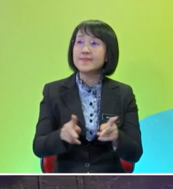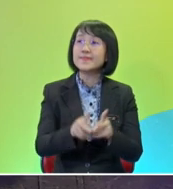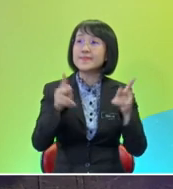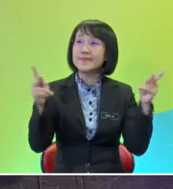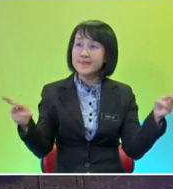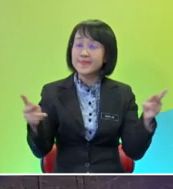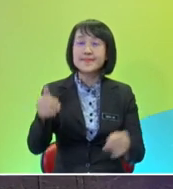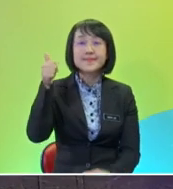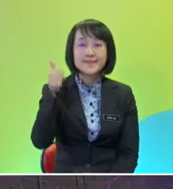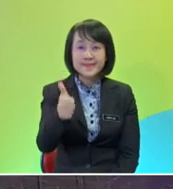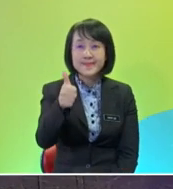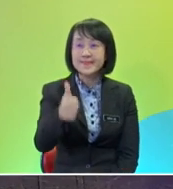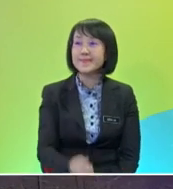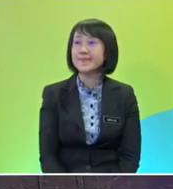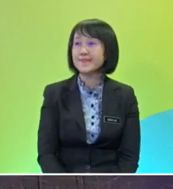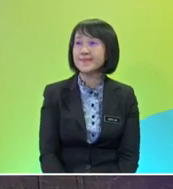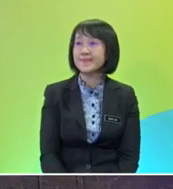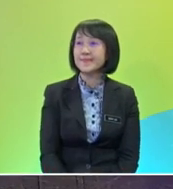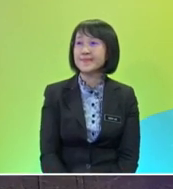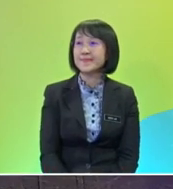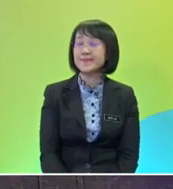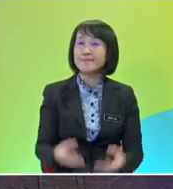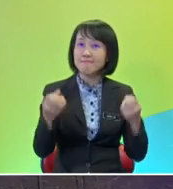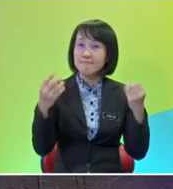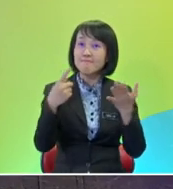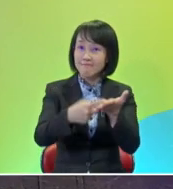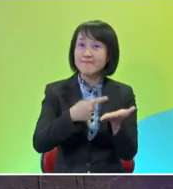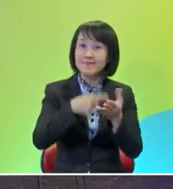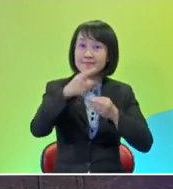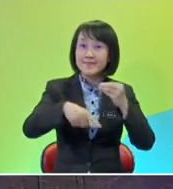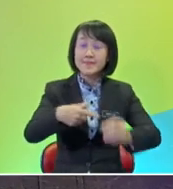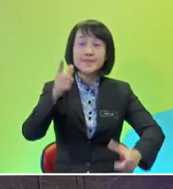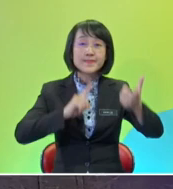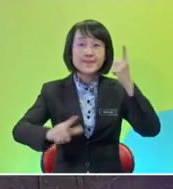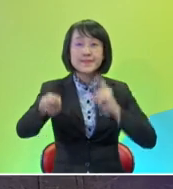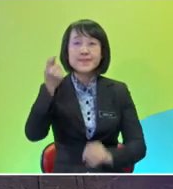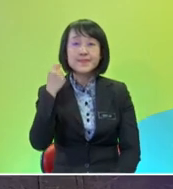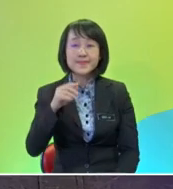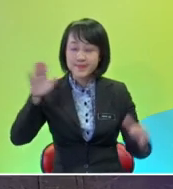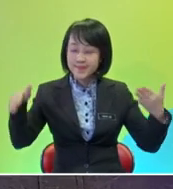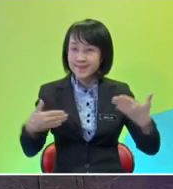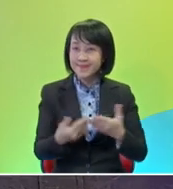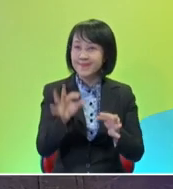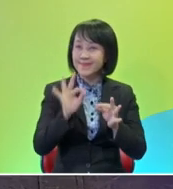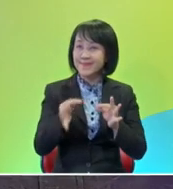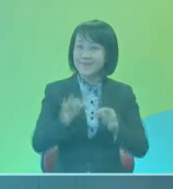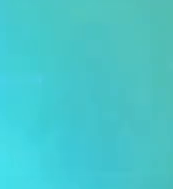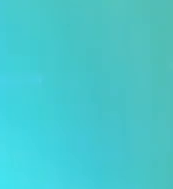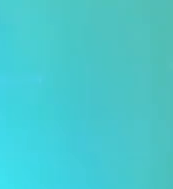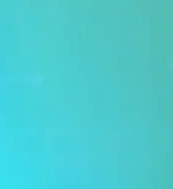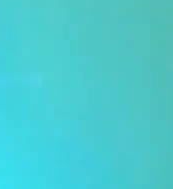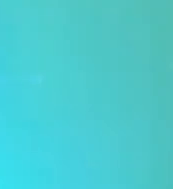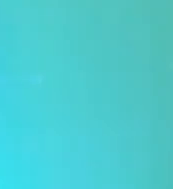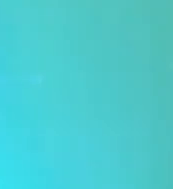khabar? Baik, cikgu. Wah, ada banyak kita nak bincangkan mengenai lakonan tadi. Tapi sebelum tu saya nak perkenalkan juga juru bahasa isyarat kita